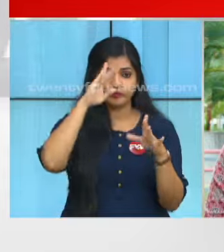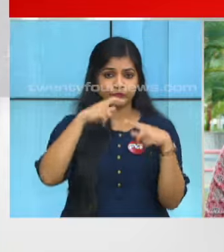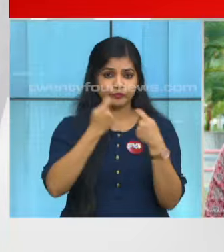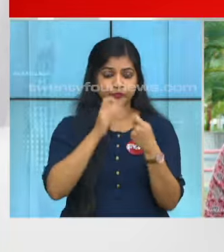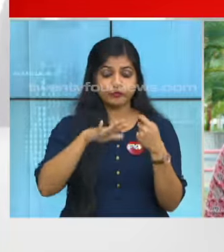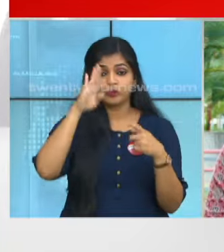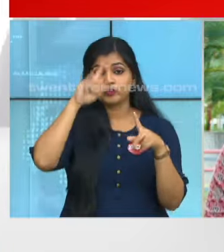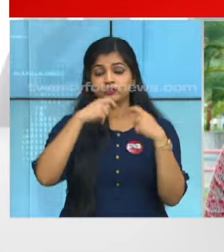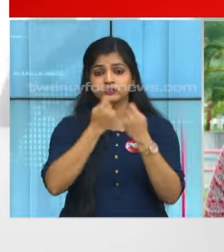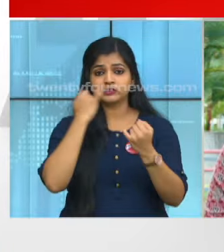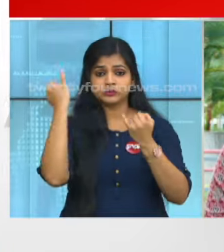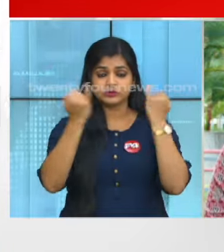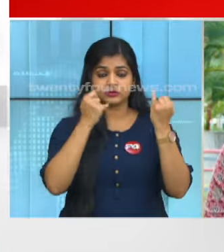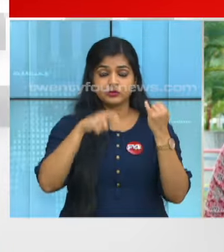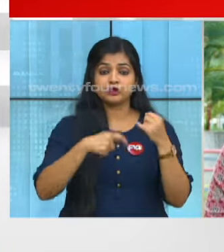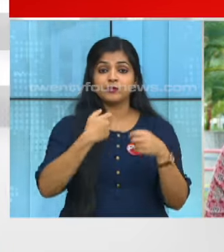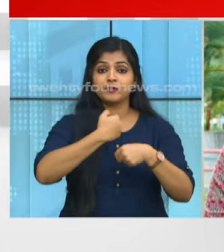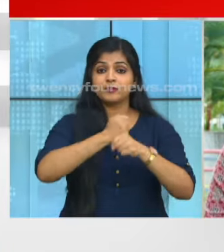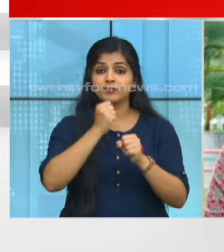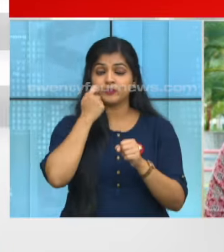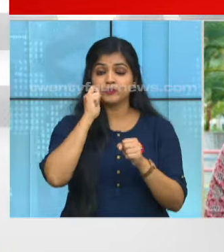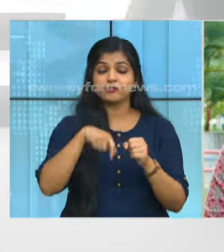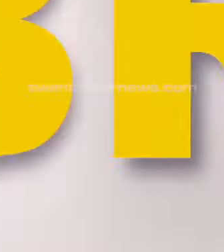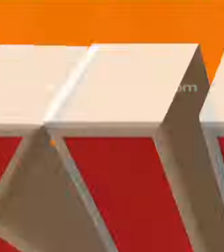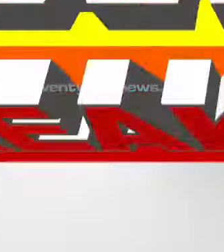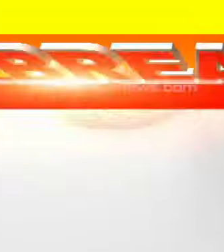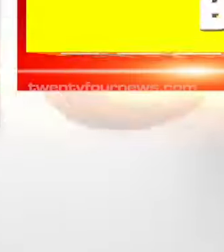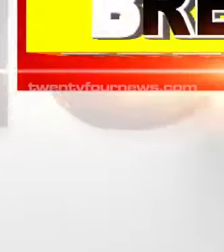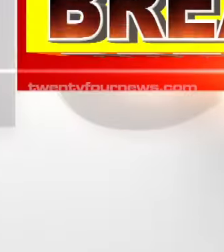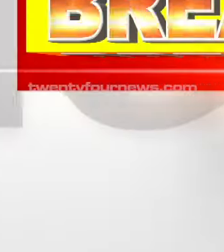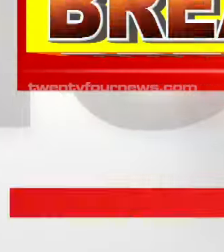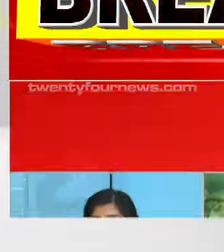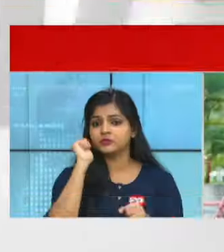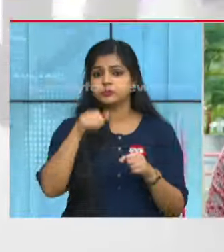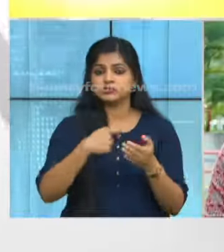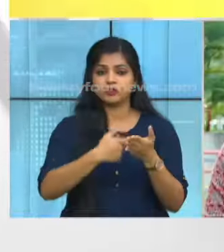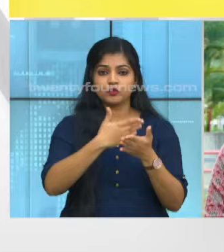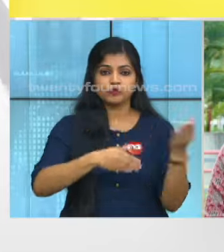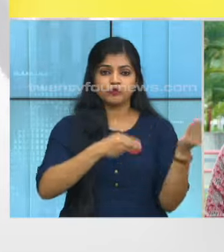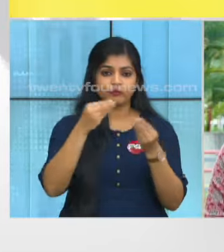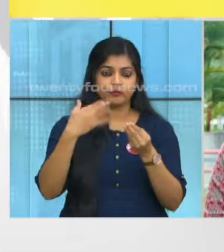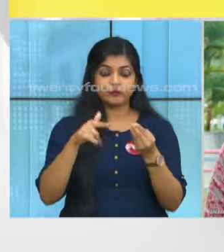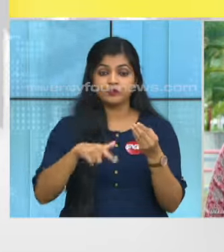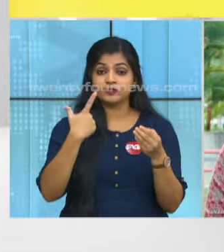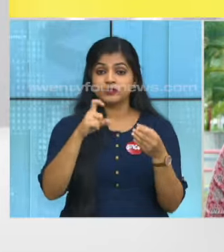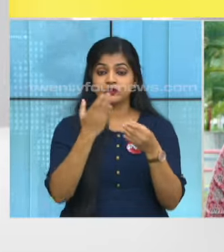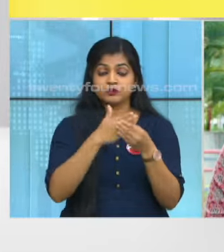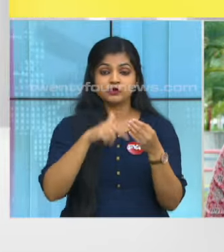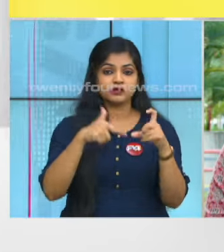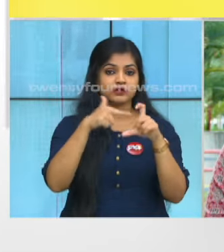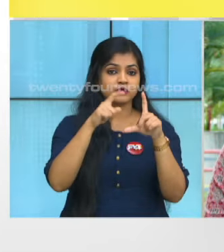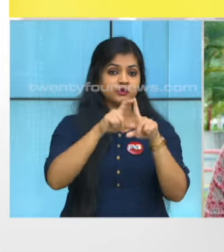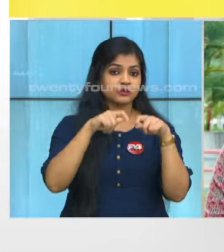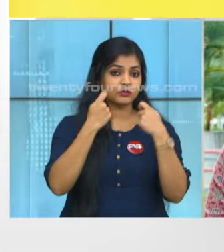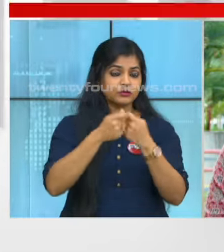പോലീസ് നിർമ്മാതാക്കളുടെ ഭാഗത്ത് തെറ്റുണ്ടെന്ന് ചൂണ്ടിക്കാട്ടി റിപ്പോർട്ടും നൽകിയിട്ടുണ്ടായിരുന്നു. ഇതിന് പിന്നാലെയാണ് ഇപ്പോൾ ഈ കേസിൽ എൻഫോഴ്സ്മെന്റ് ഡയറക്ടറേറ്റിന്റെ